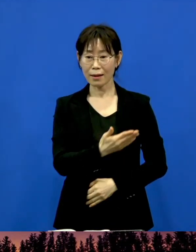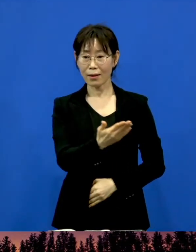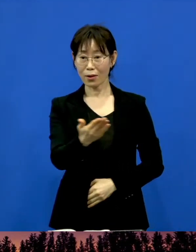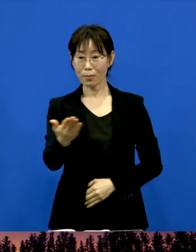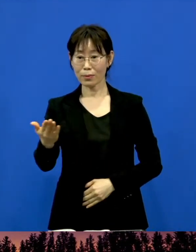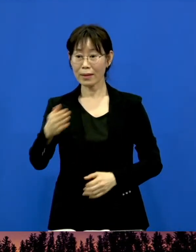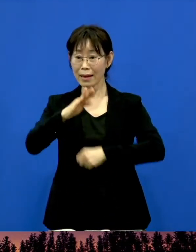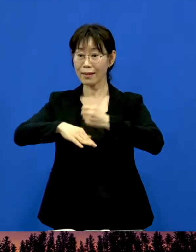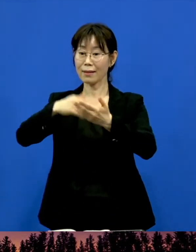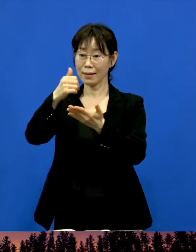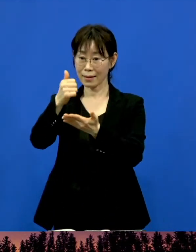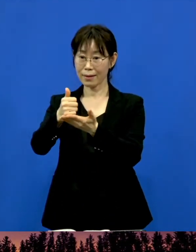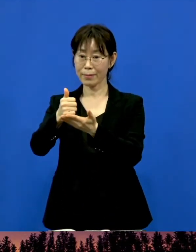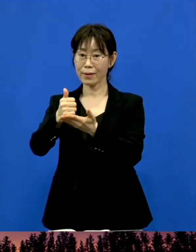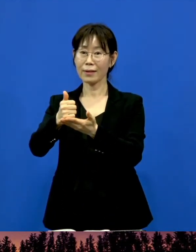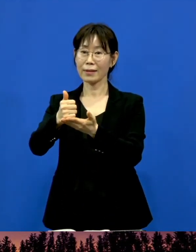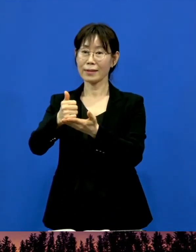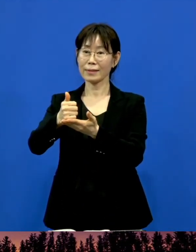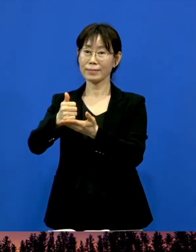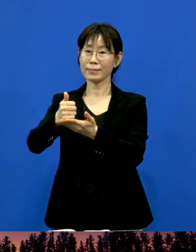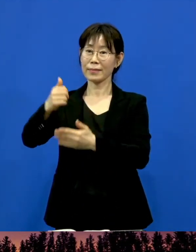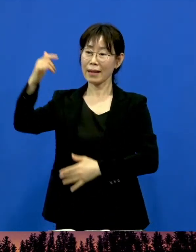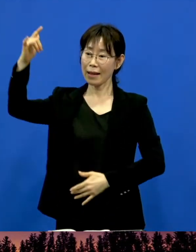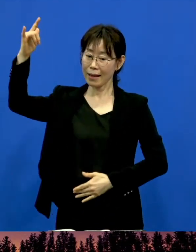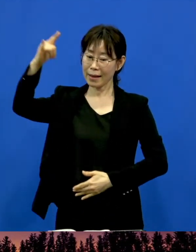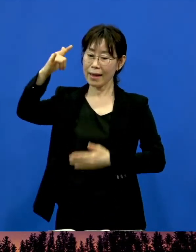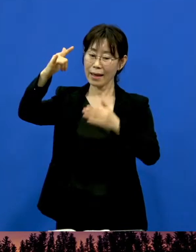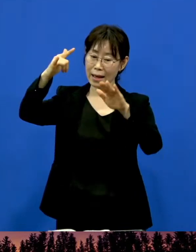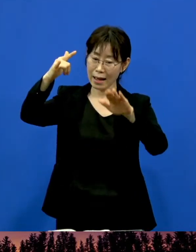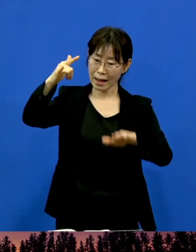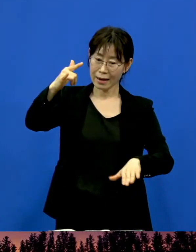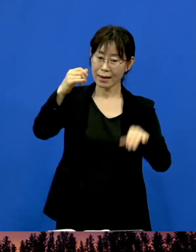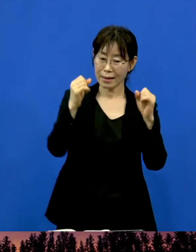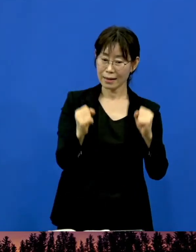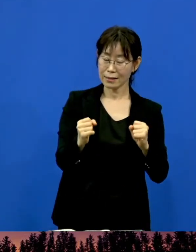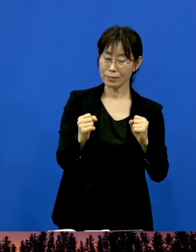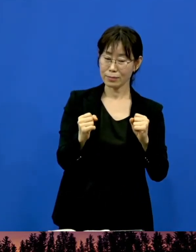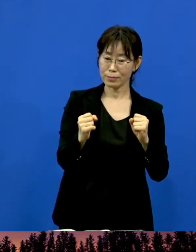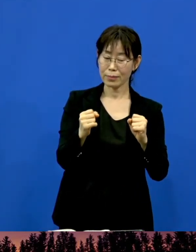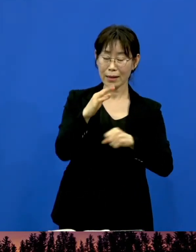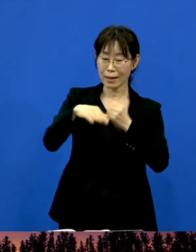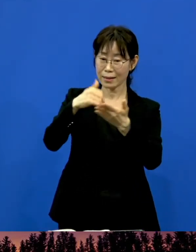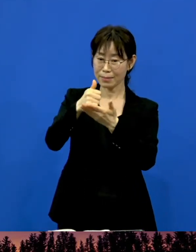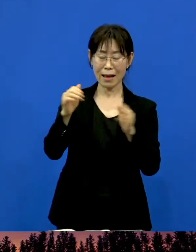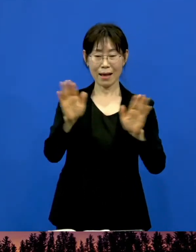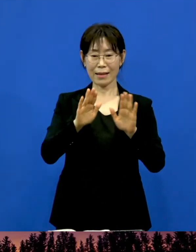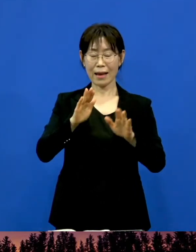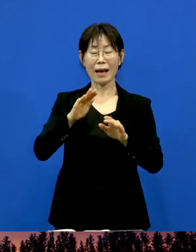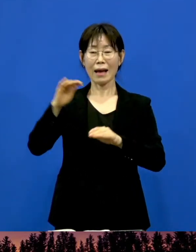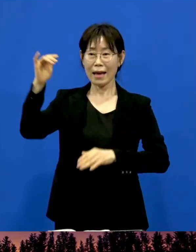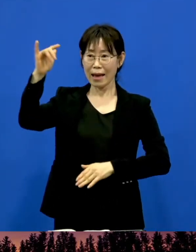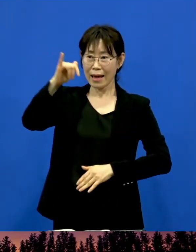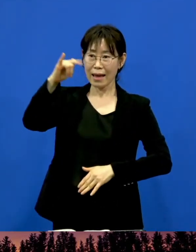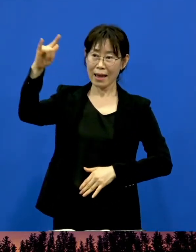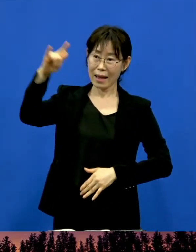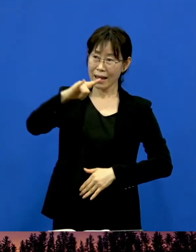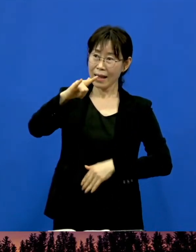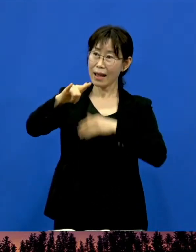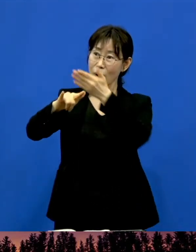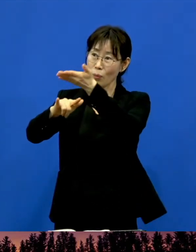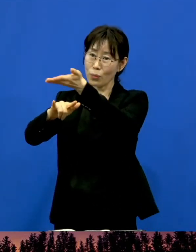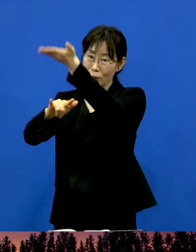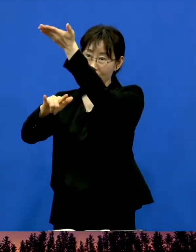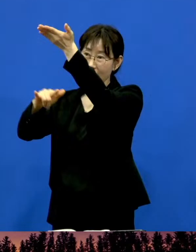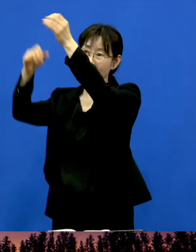여러분 하나님은 해 아래에 계시는 분이 아니에요. 해 위에 계시는 분입니다. 하나님은 해 위에서 모든